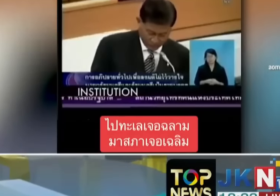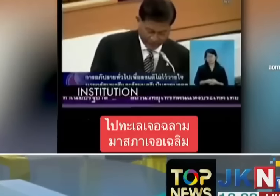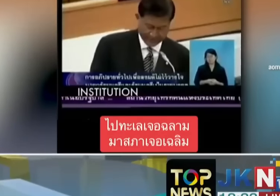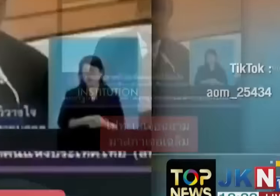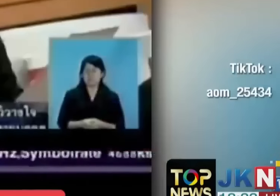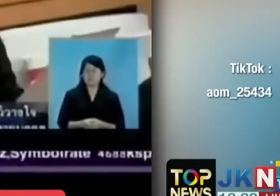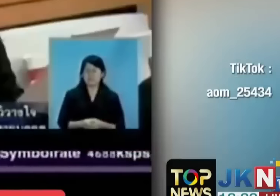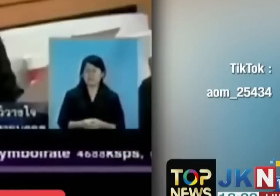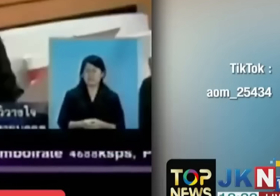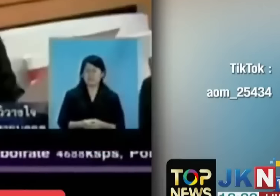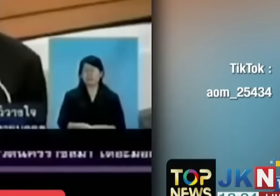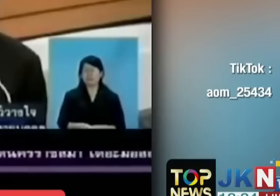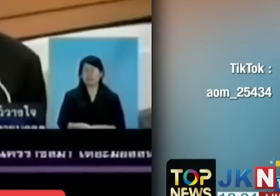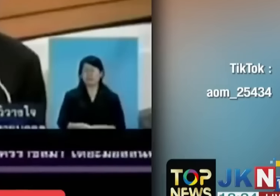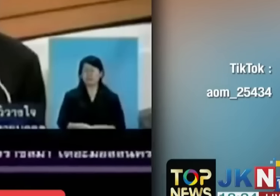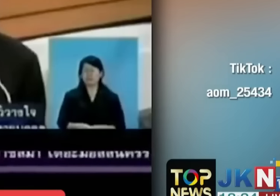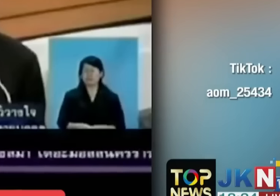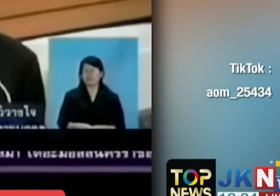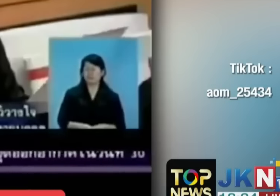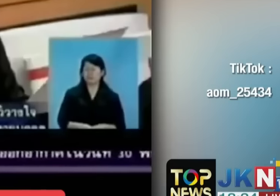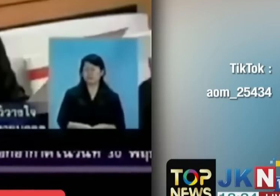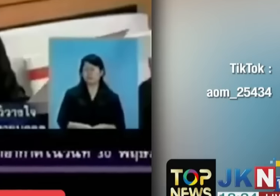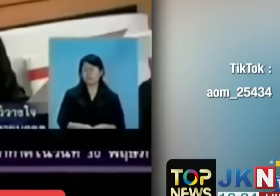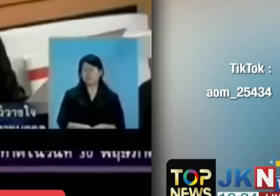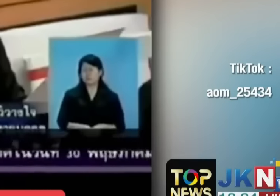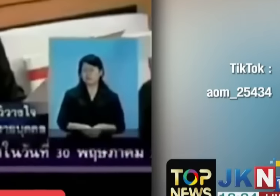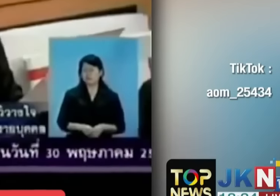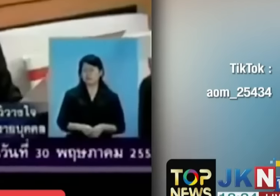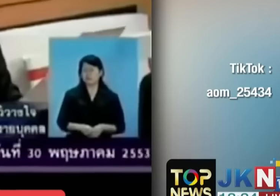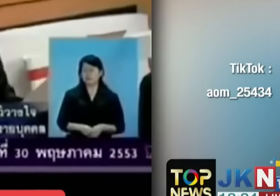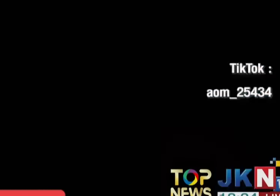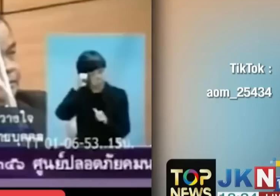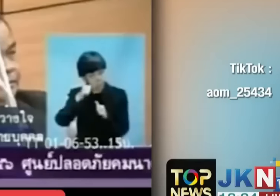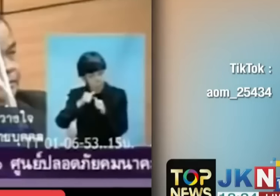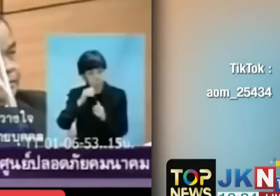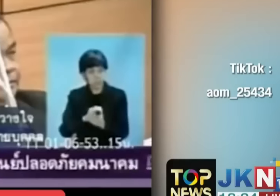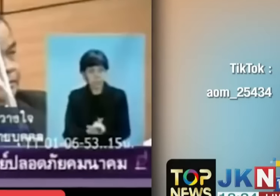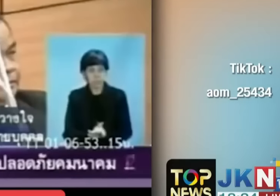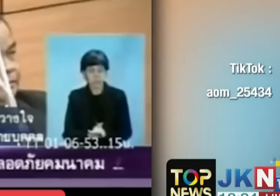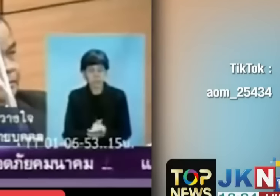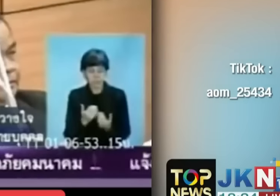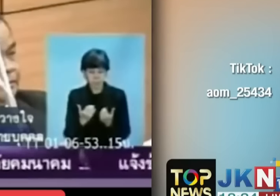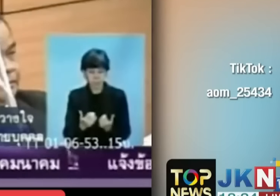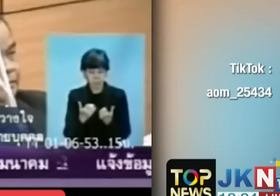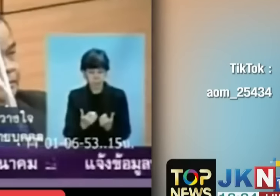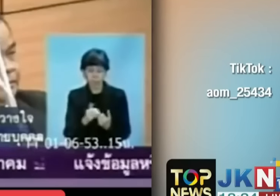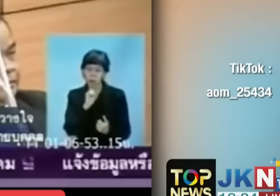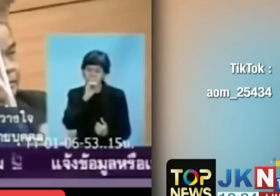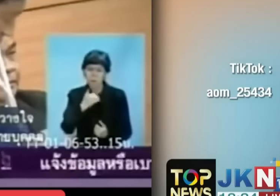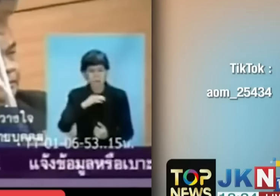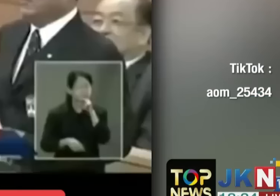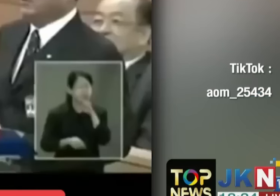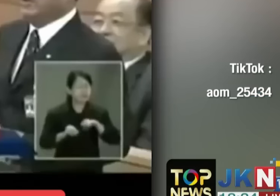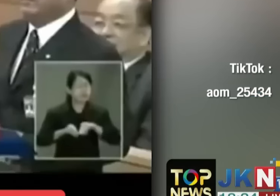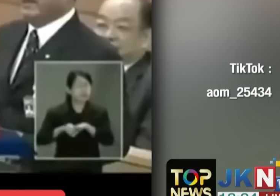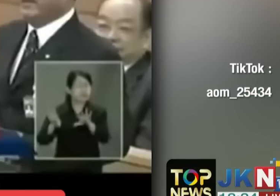ยนะว่าทำไมเขาเรียกตัวเองว่าเป็ด ค่ะ นะเดี๋ยวลองย้อนไปดูคลิปนี้สั้นๆนะ ทีนี้ไอทีบอกโอ้เฉลิมเป็นน